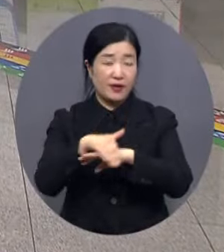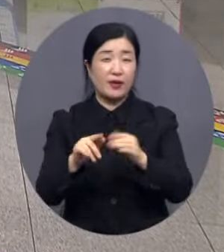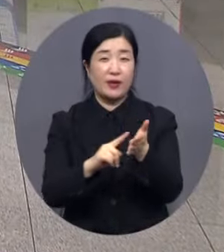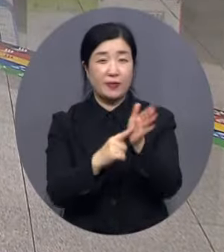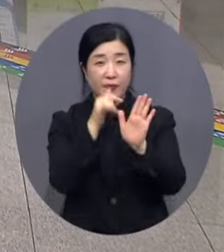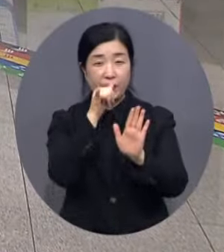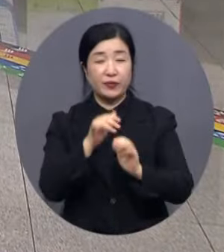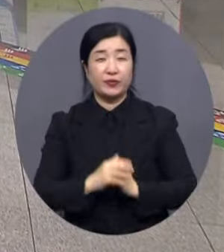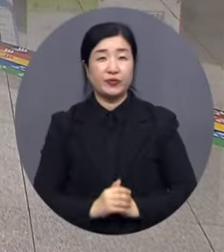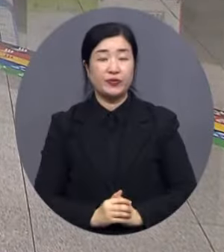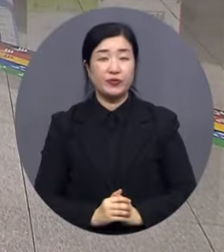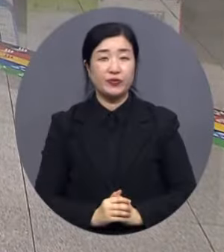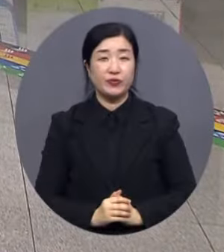이현입니다